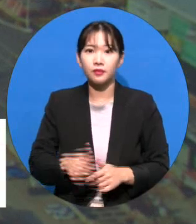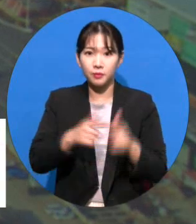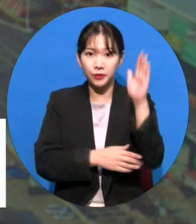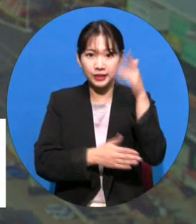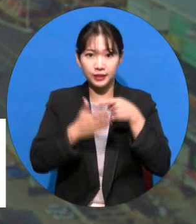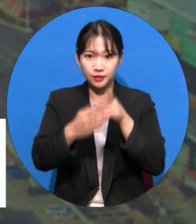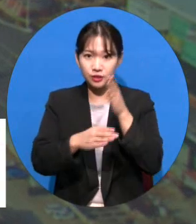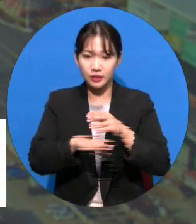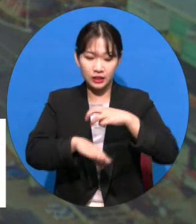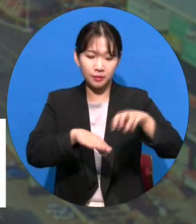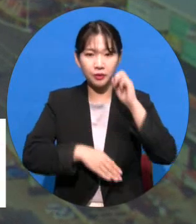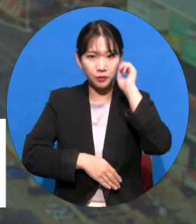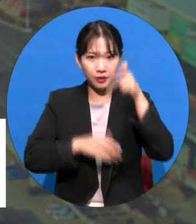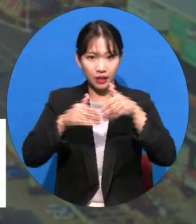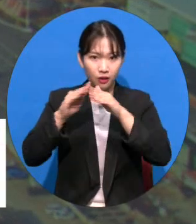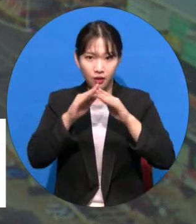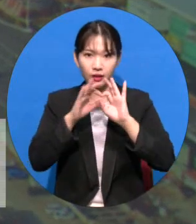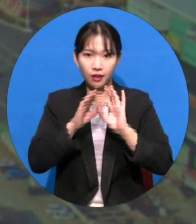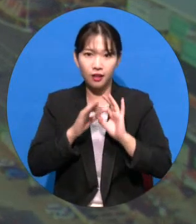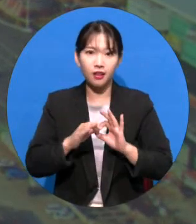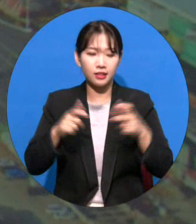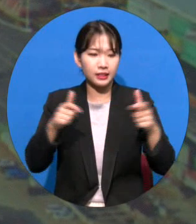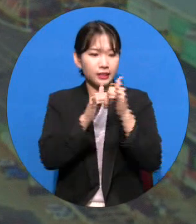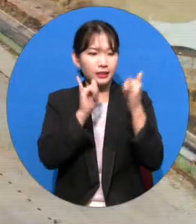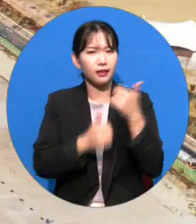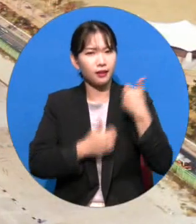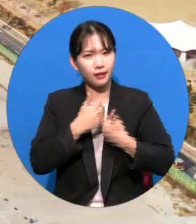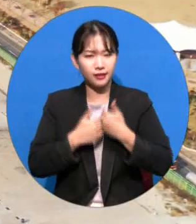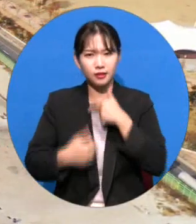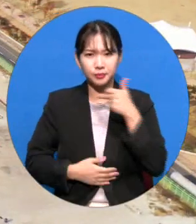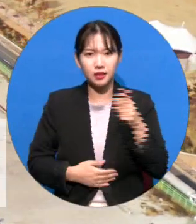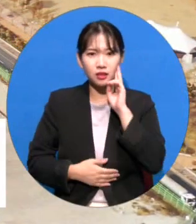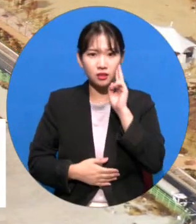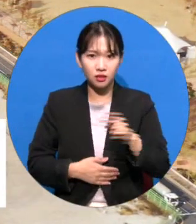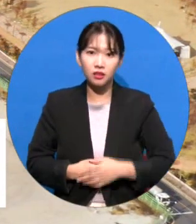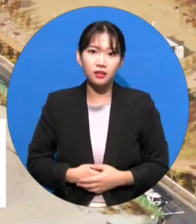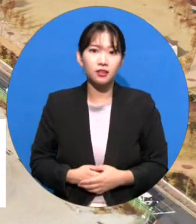목포시가 추진하고 있는 사막도 호텔 건립을 둘러싸고 지역사회 갈등이 커지고 있습니다.